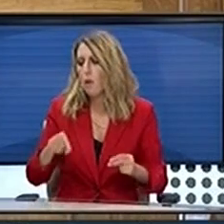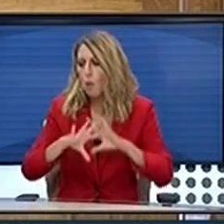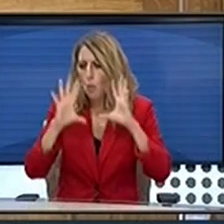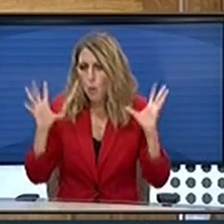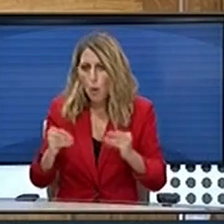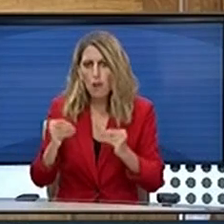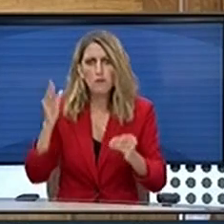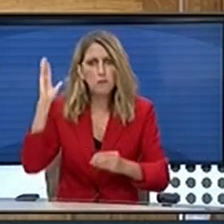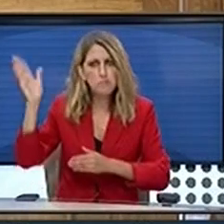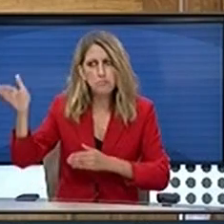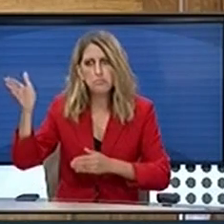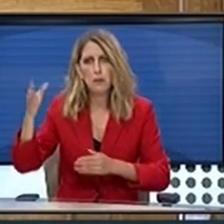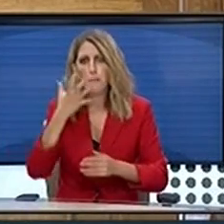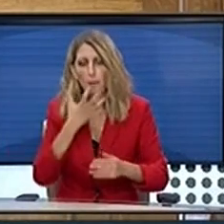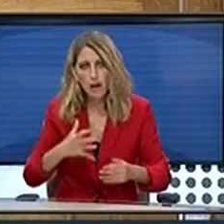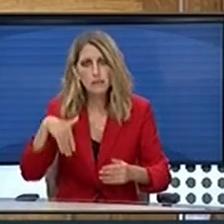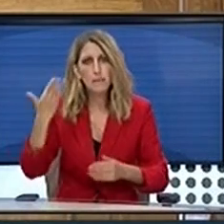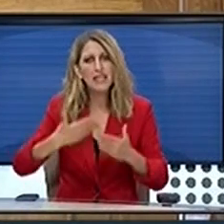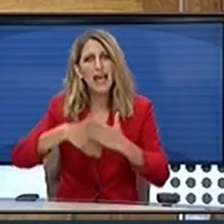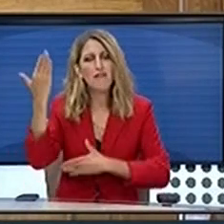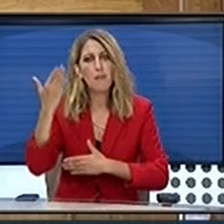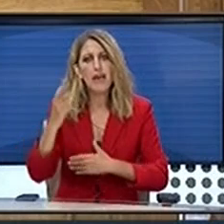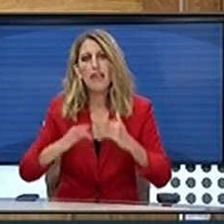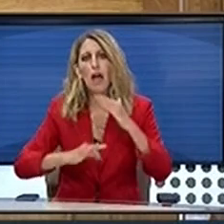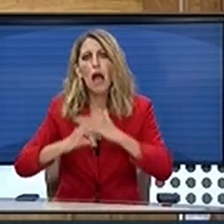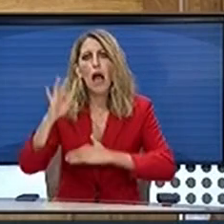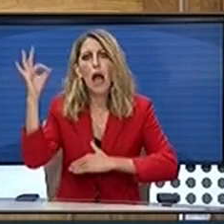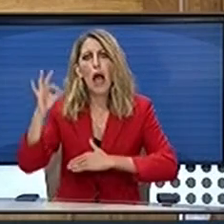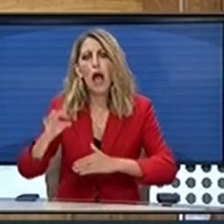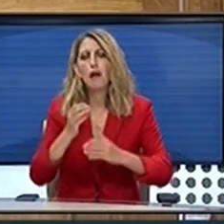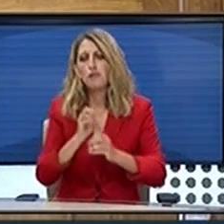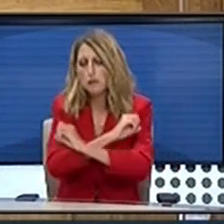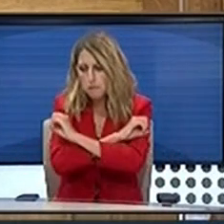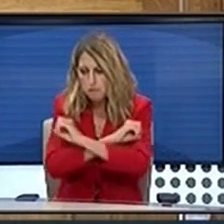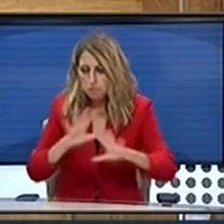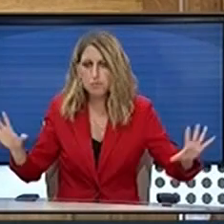να σιγουρέψει, να το σιγουρέψετε ότι δεν θα βγει αντισταματικός.